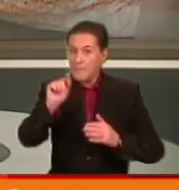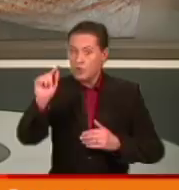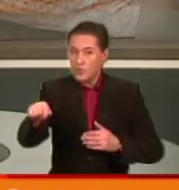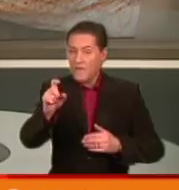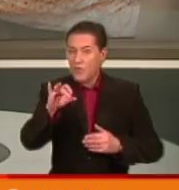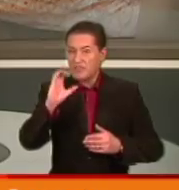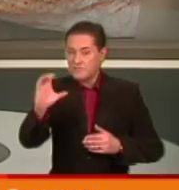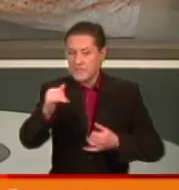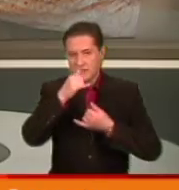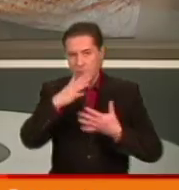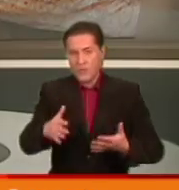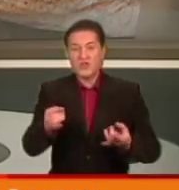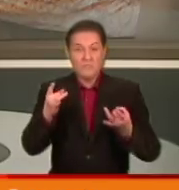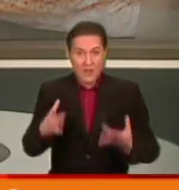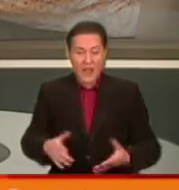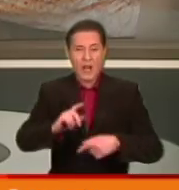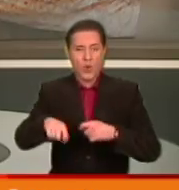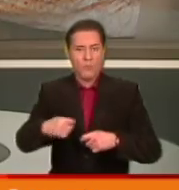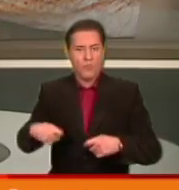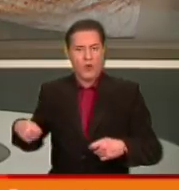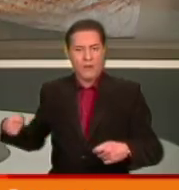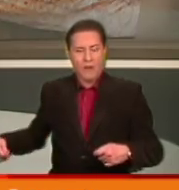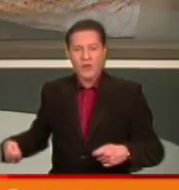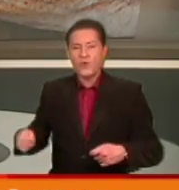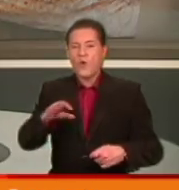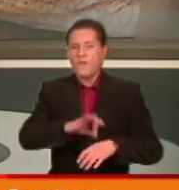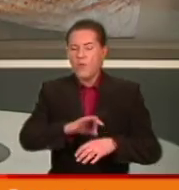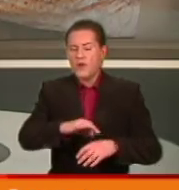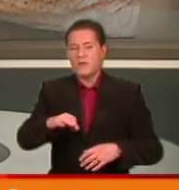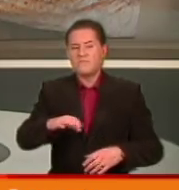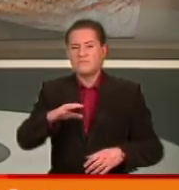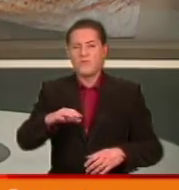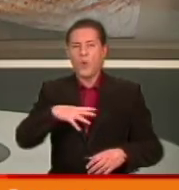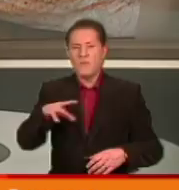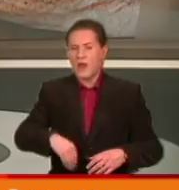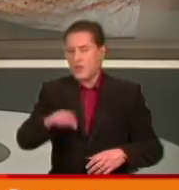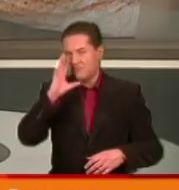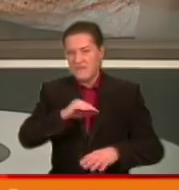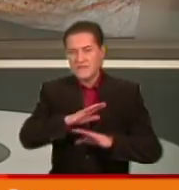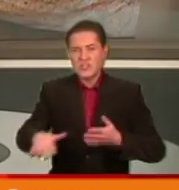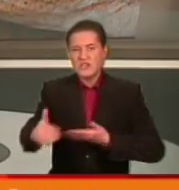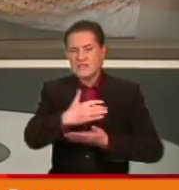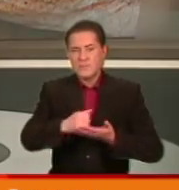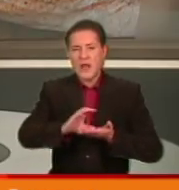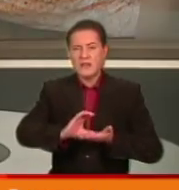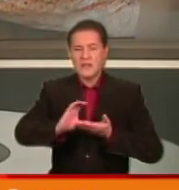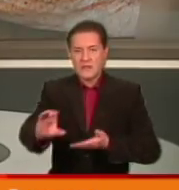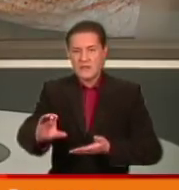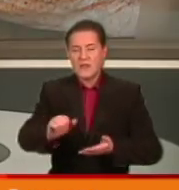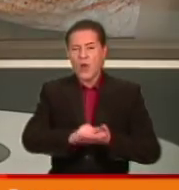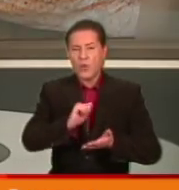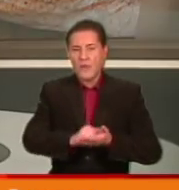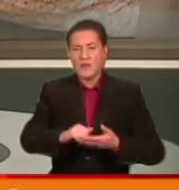недужі не можуть через банальну бюрократію. Хворі вмирають, не встигши зібрати пакету документів, а в цей час палати